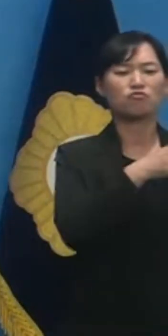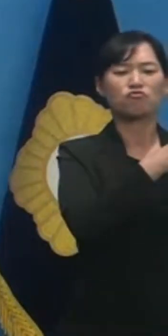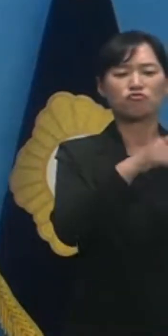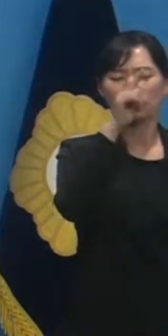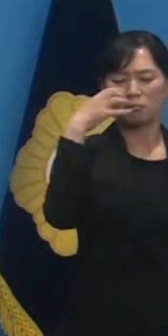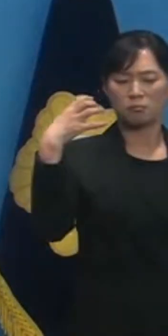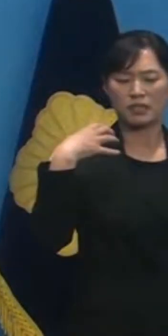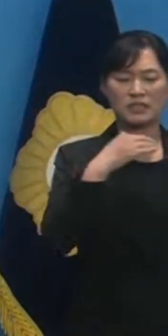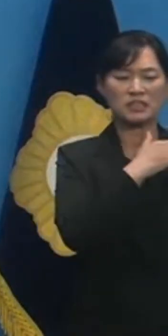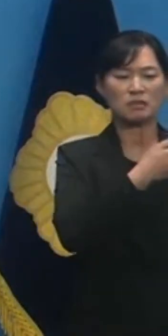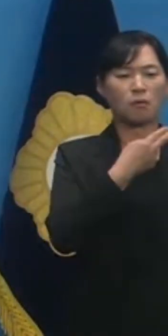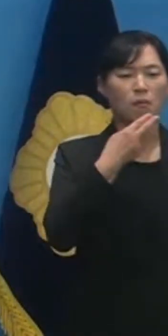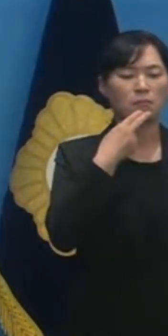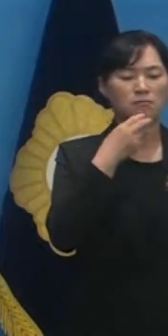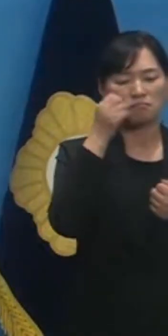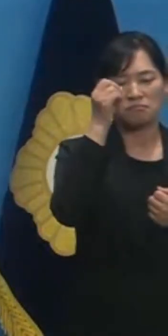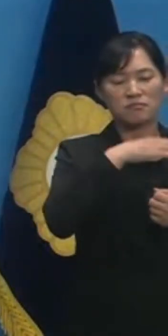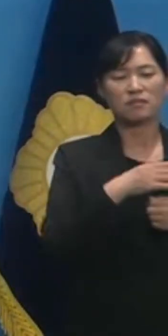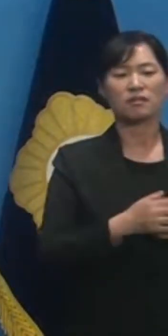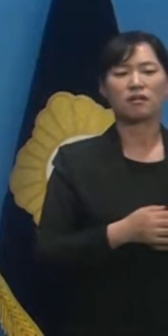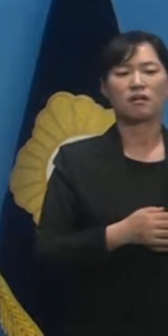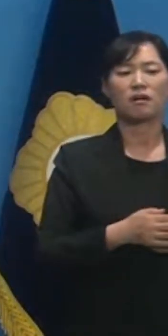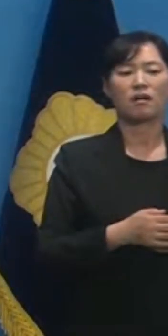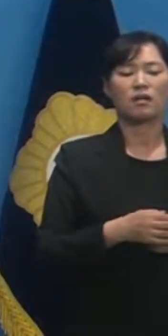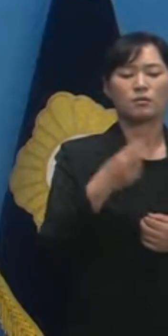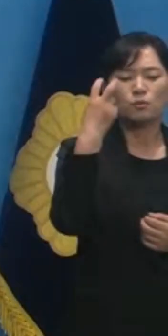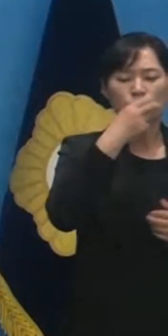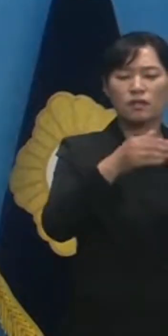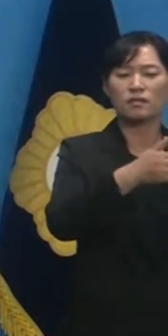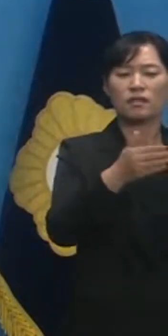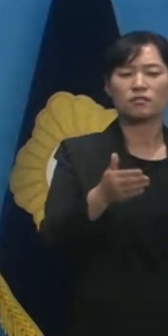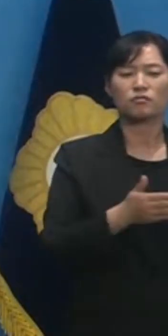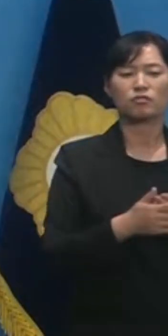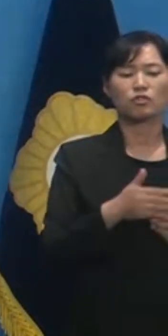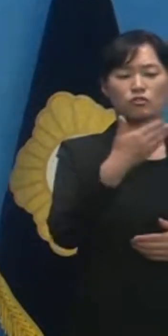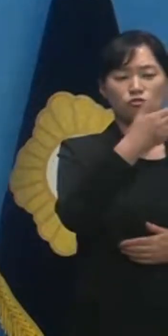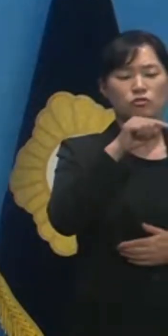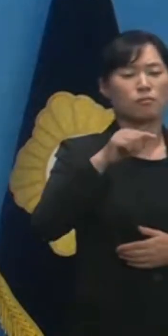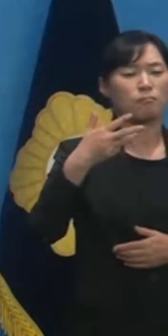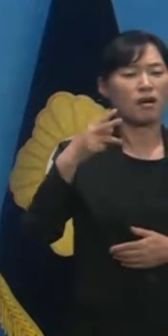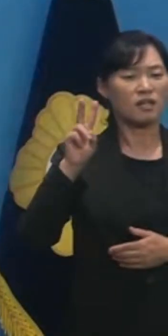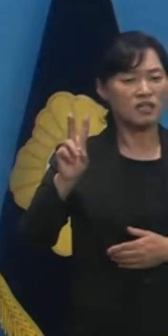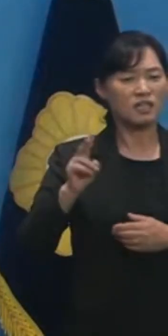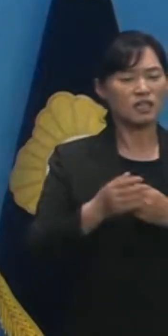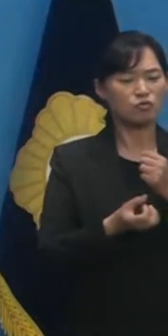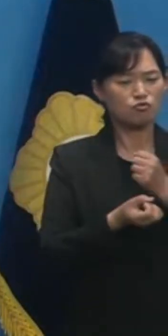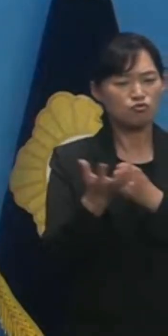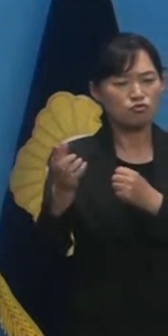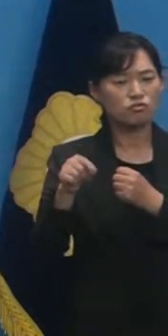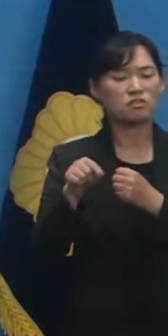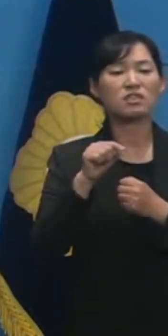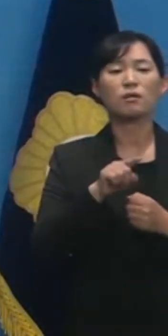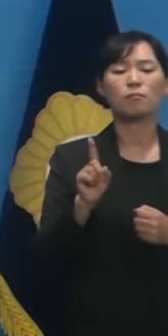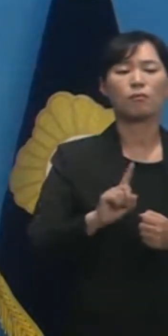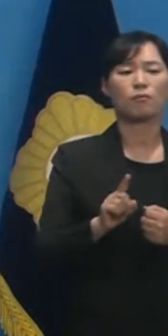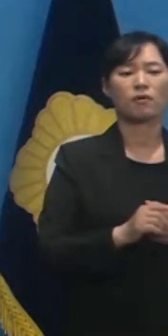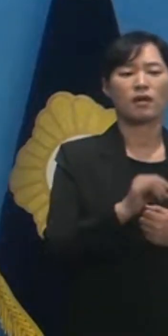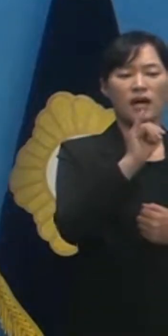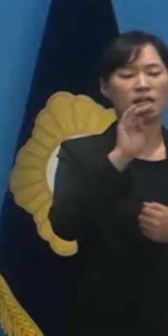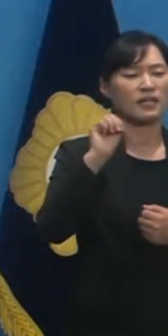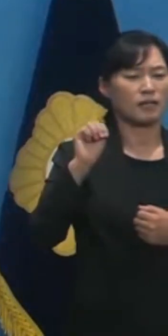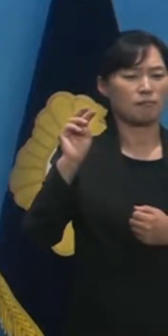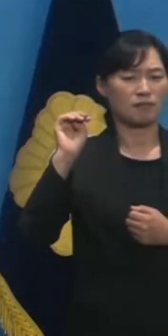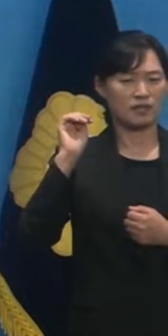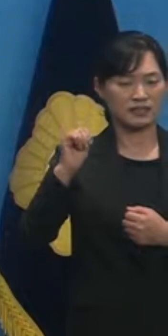정부의 무능과 무대응입니다. 첫째, 조사단은 9.82GB의 유출 규모이며 이는